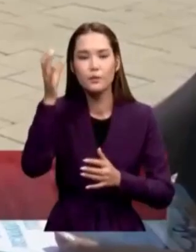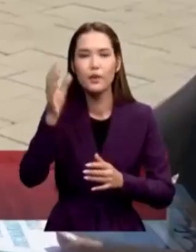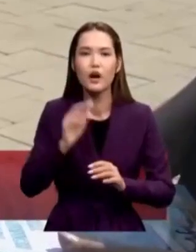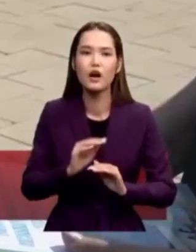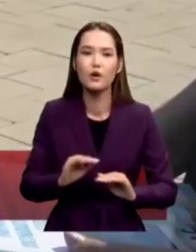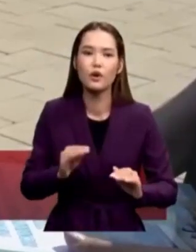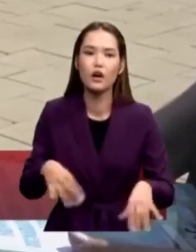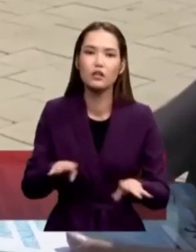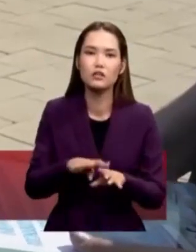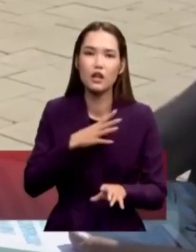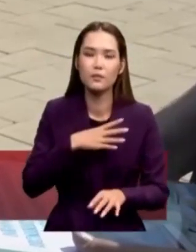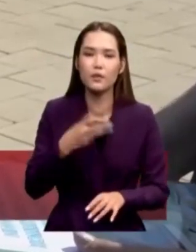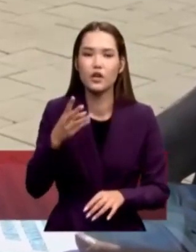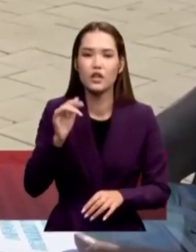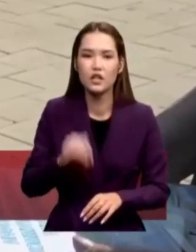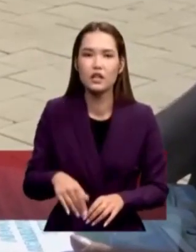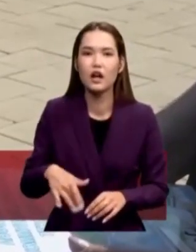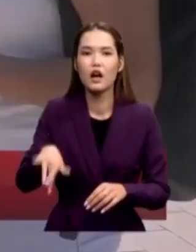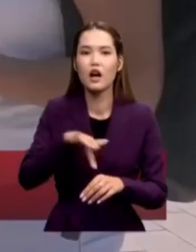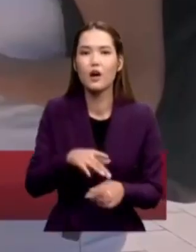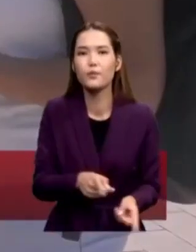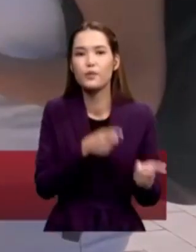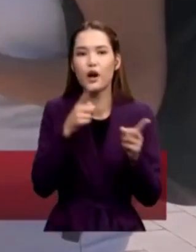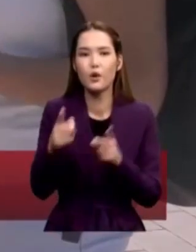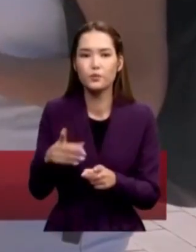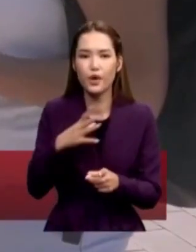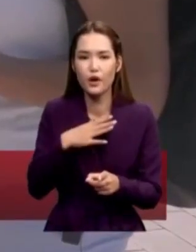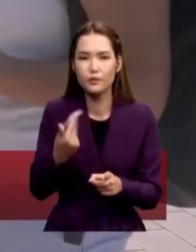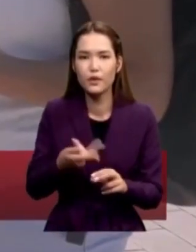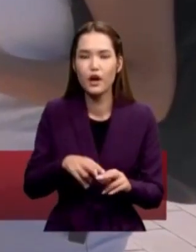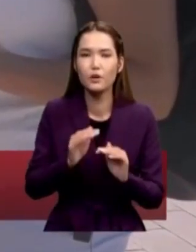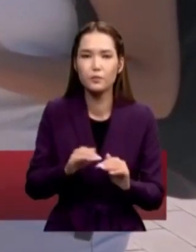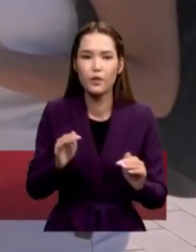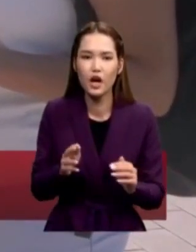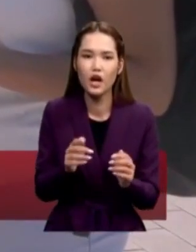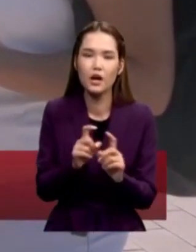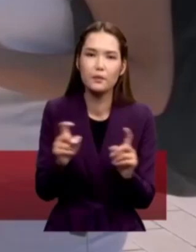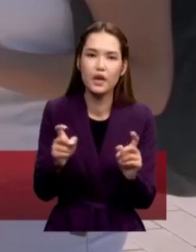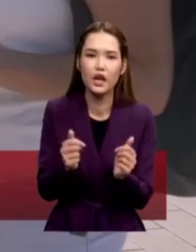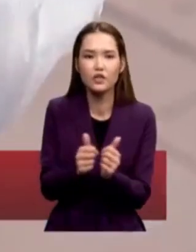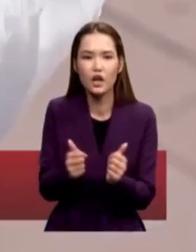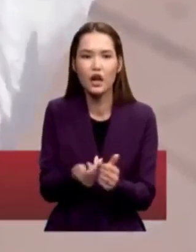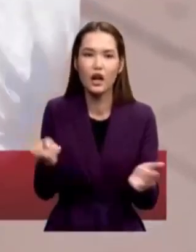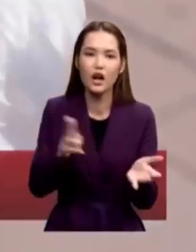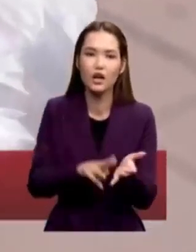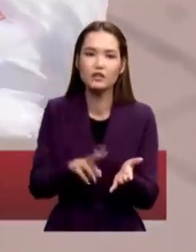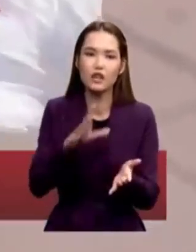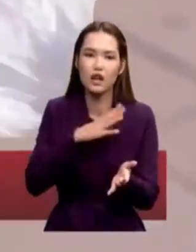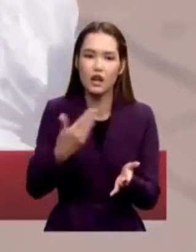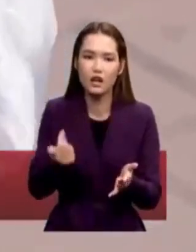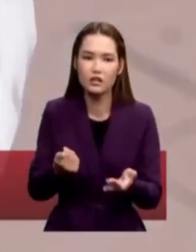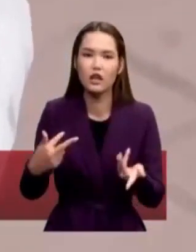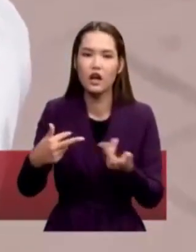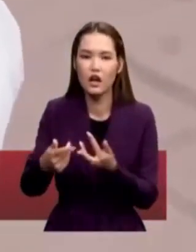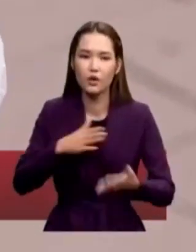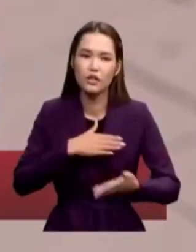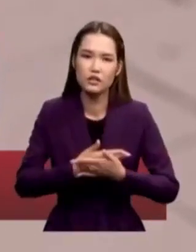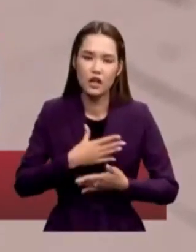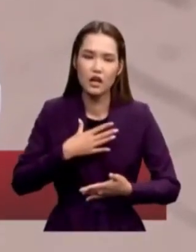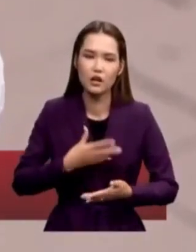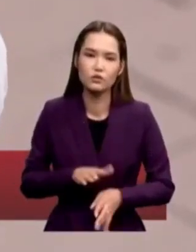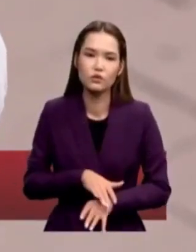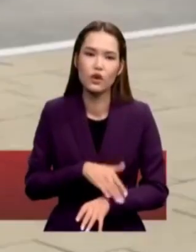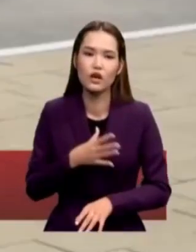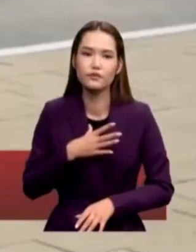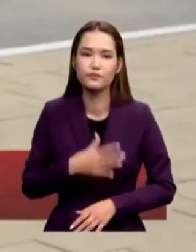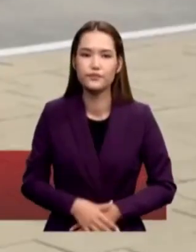соң былтыр 3 немересімен қалаға көшіпті. Балаларды үйінің жанындағы мектепке орналастыра алмай, алысқа қатынап қиналған. Ой,